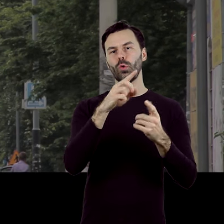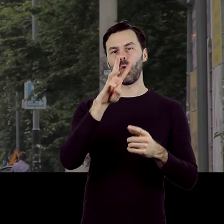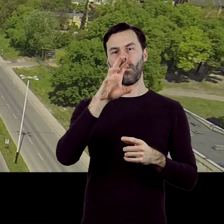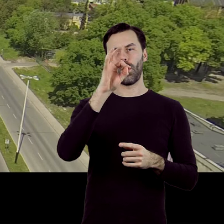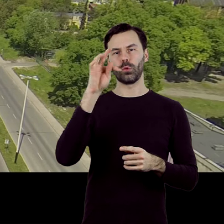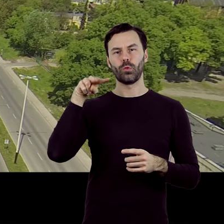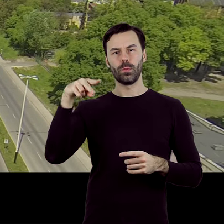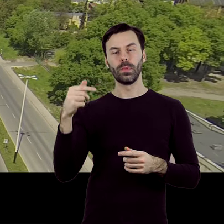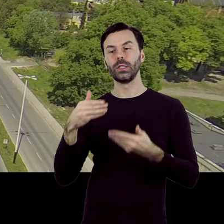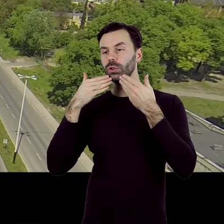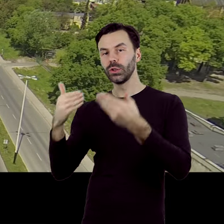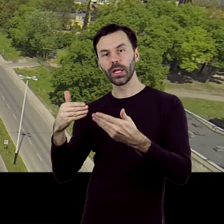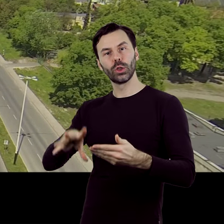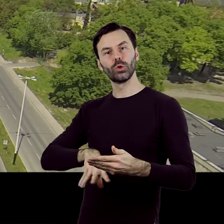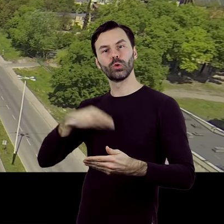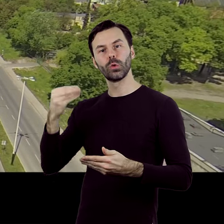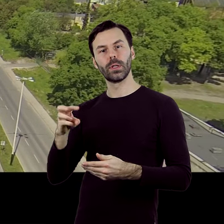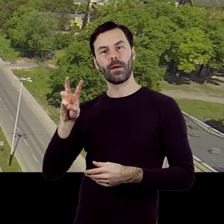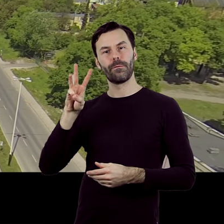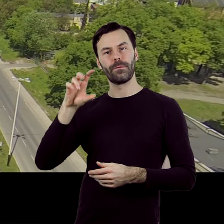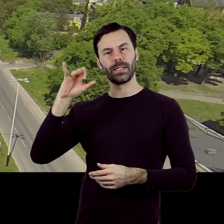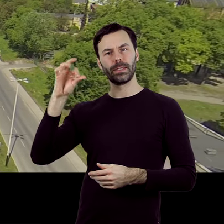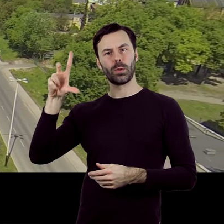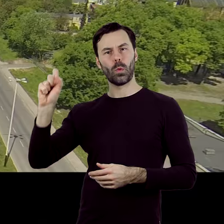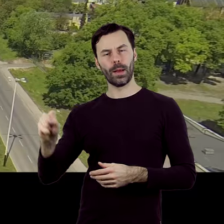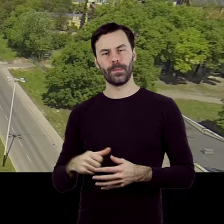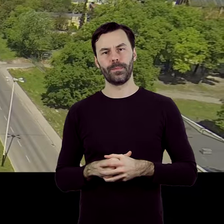czyli sanktuarium Matki Bożej Zwycięskiej.